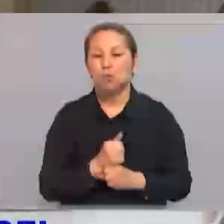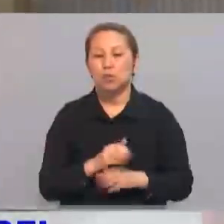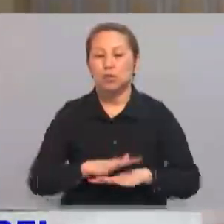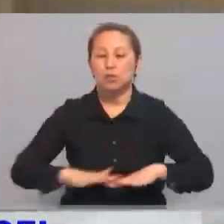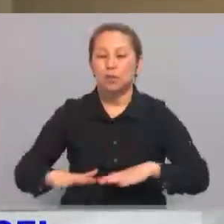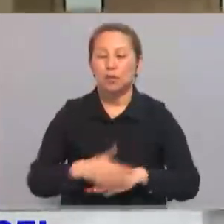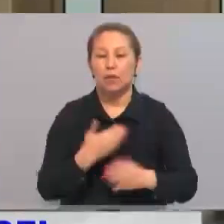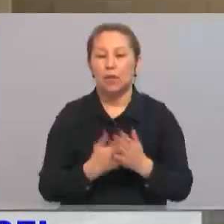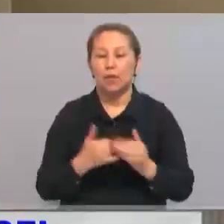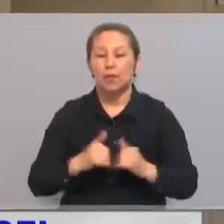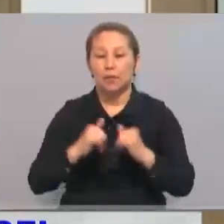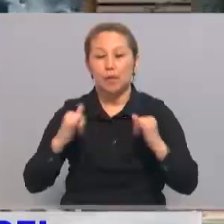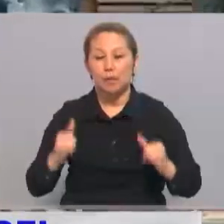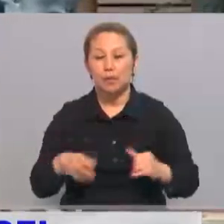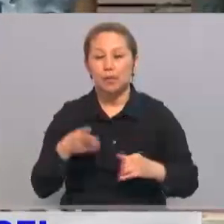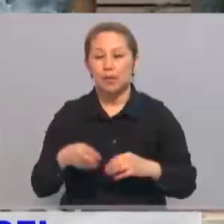кешені туристік саланы дамытудың